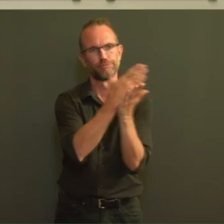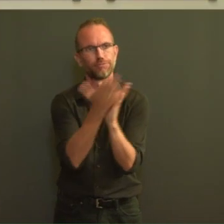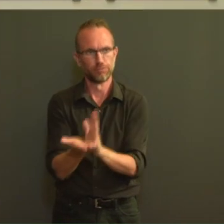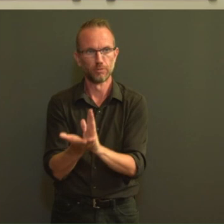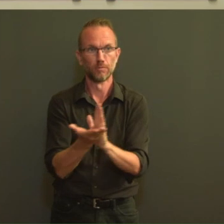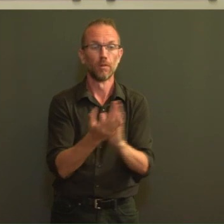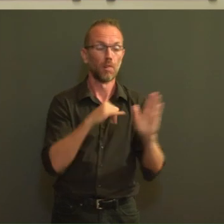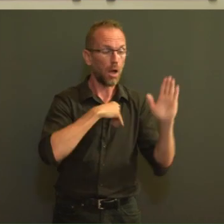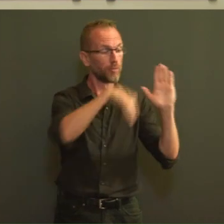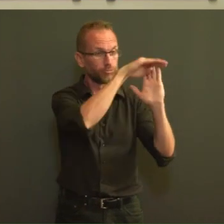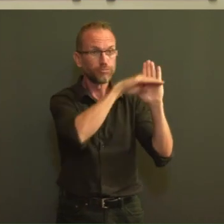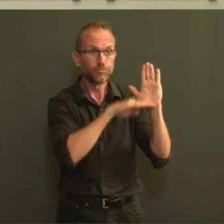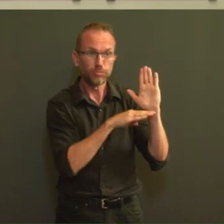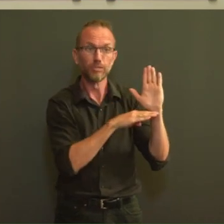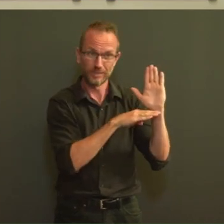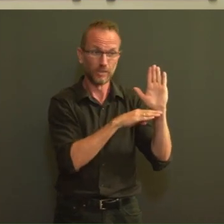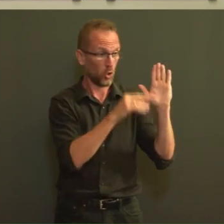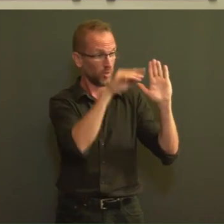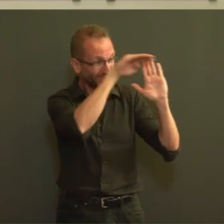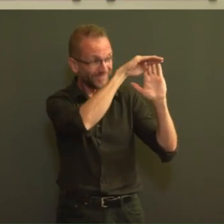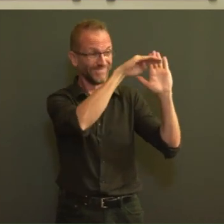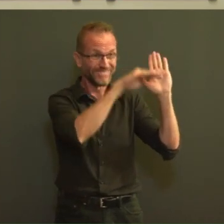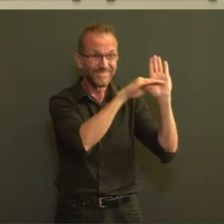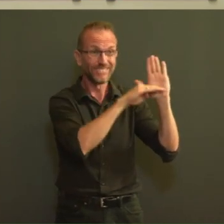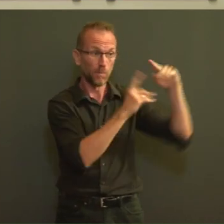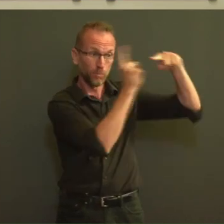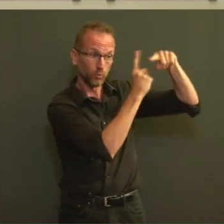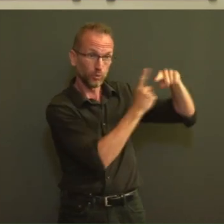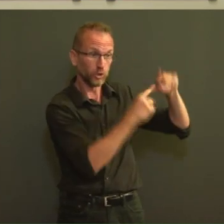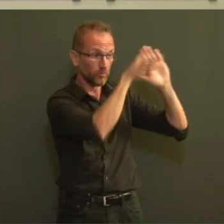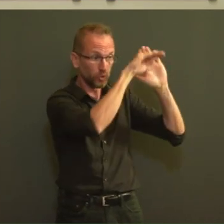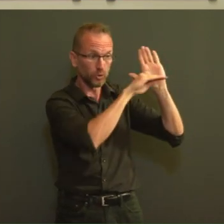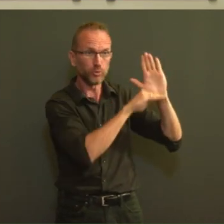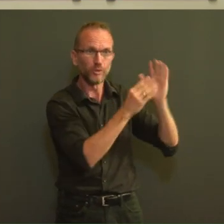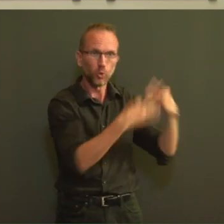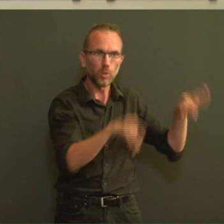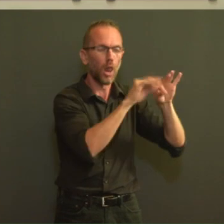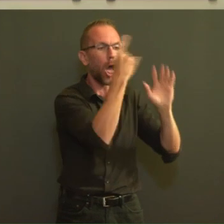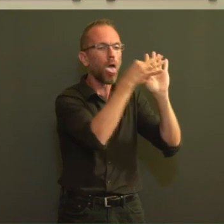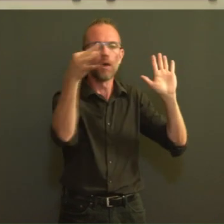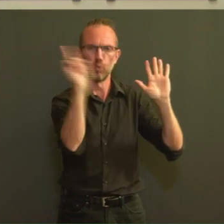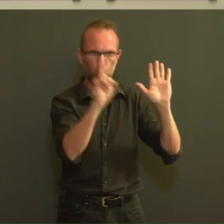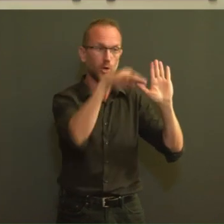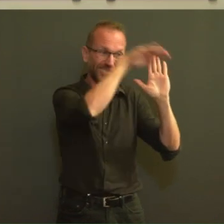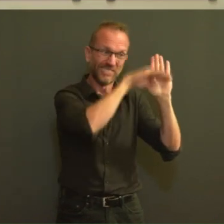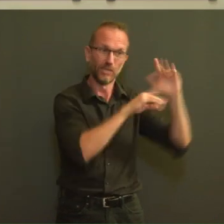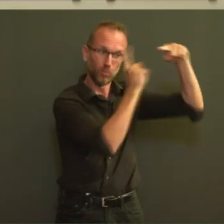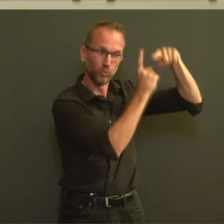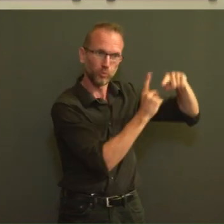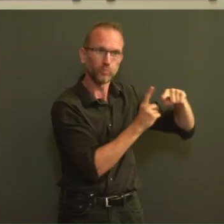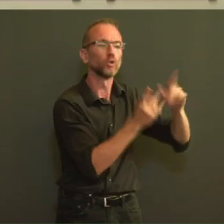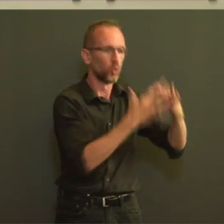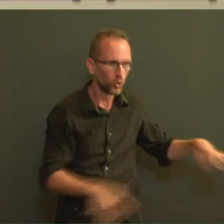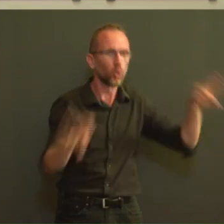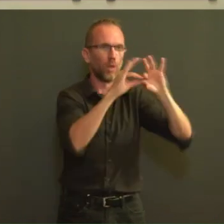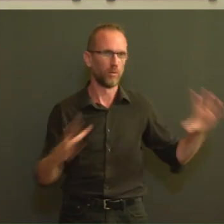les effets sont plus importants que la somme de chacune des mesures prises séparément. Le plus important